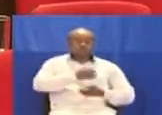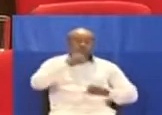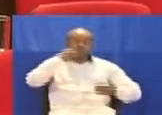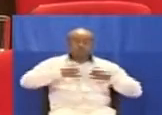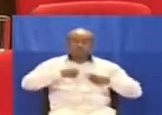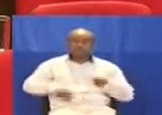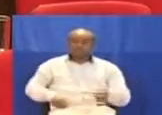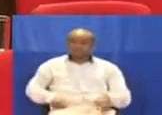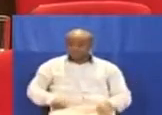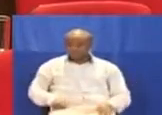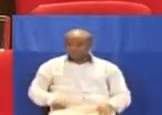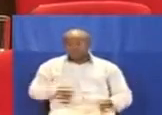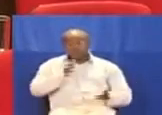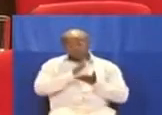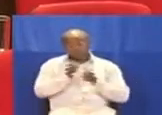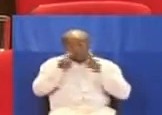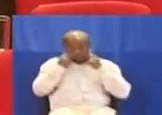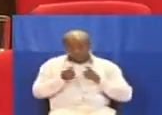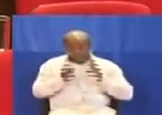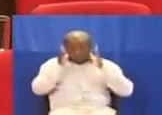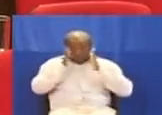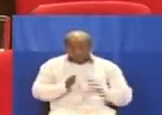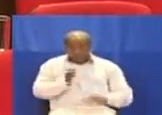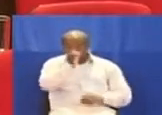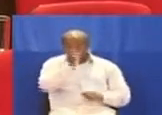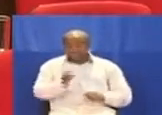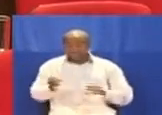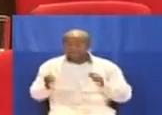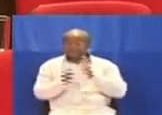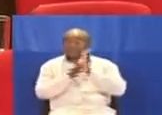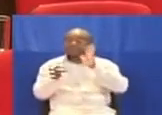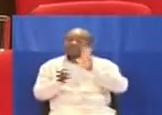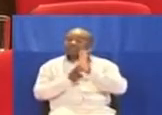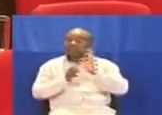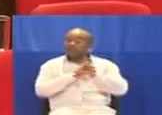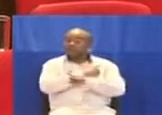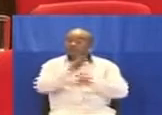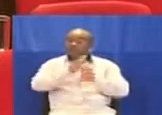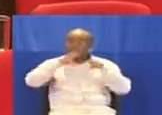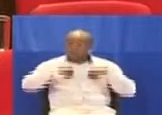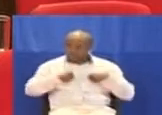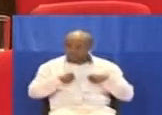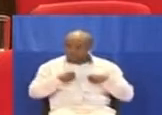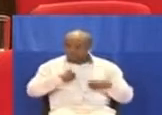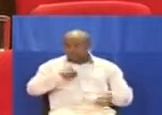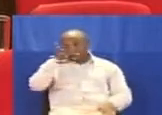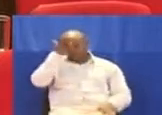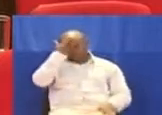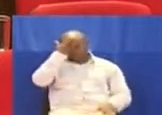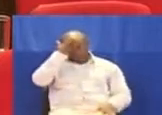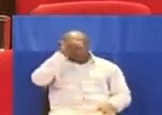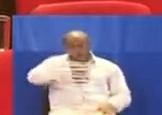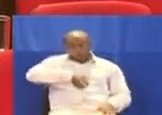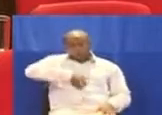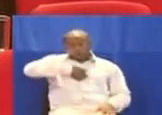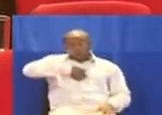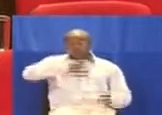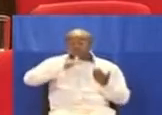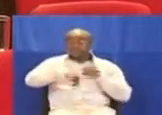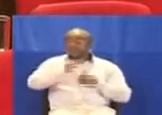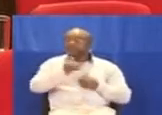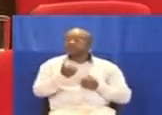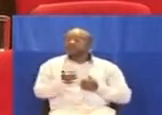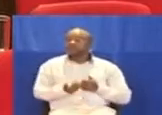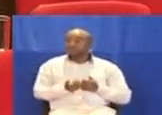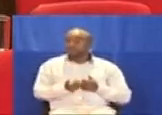kwa wabunge walio wengi zaidi ya 97% wamekiri, na sote tunafahamu hofu ni zaidi ya tiba. Hofu ni